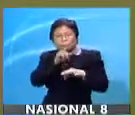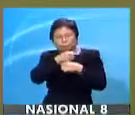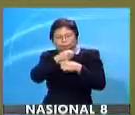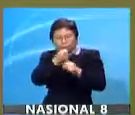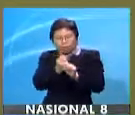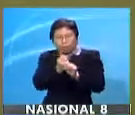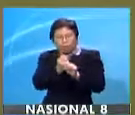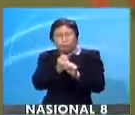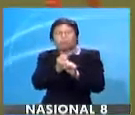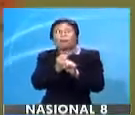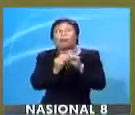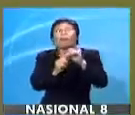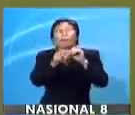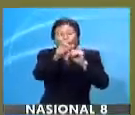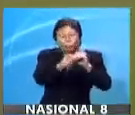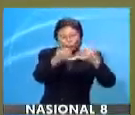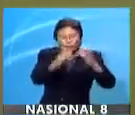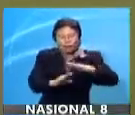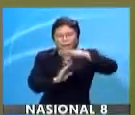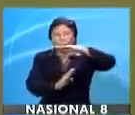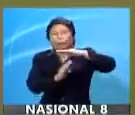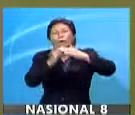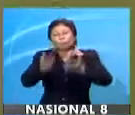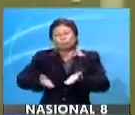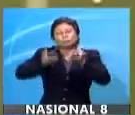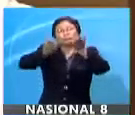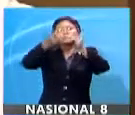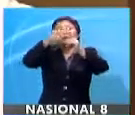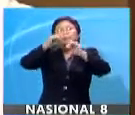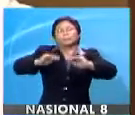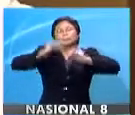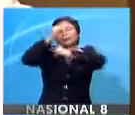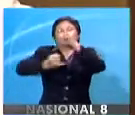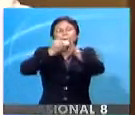produk agar umbi untuk ditengahkan ke peringkat antar bangsa